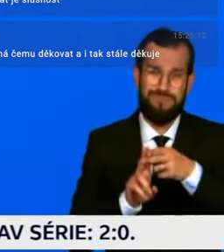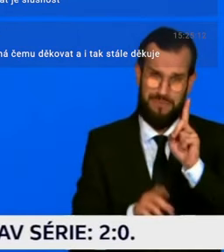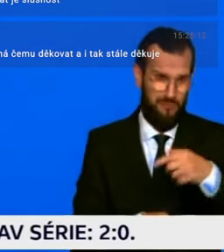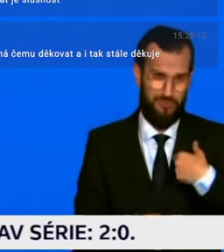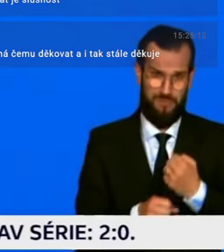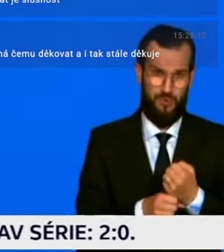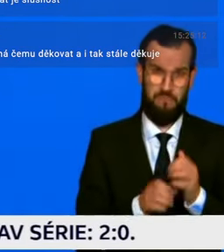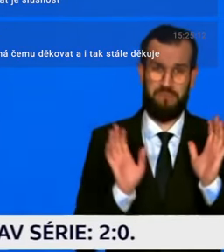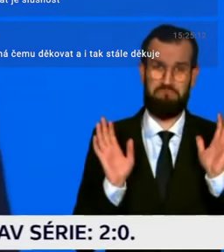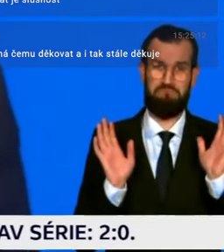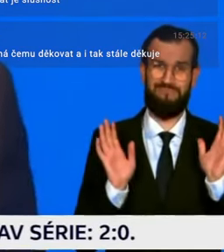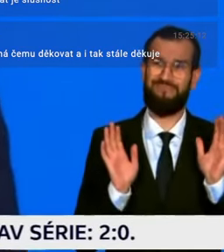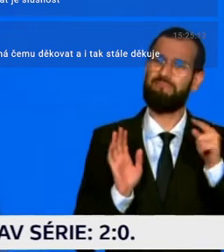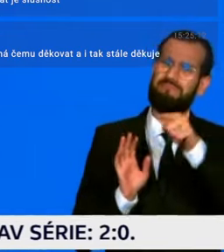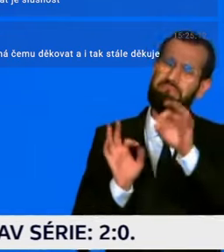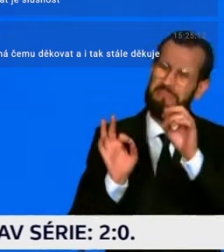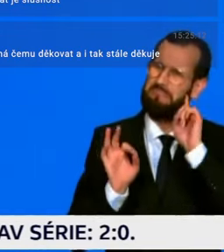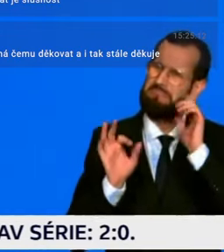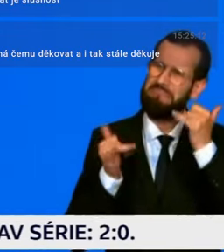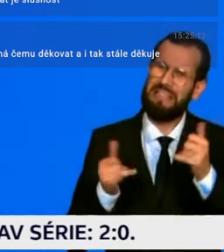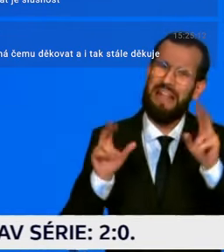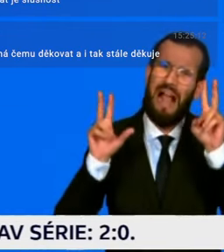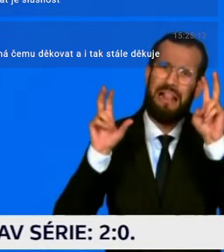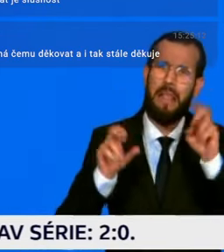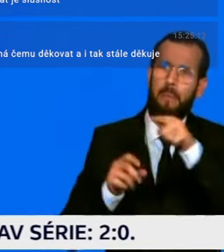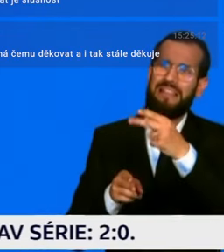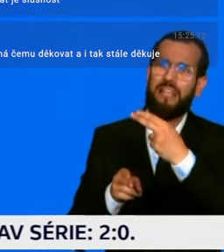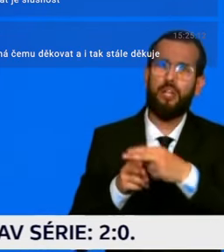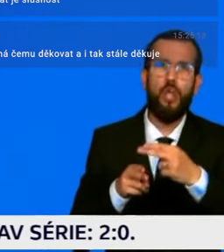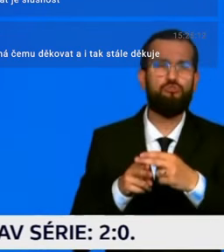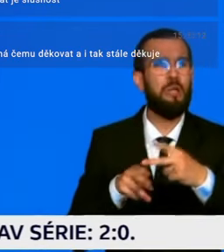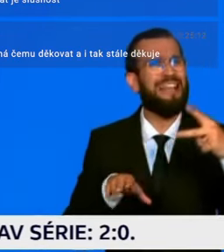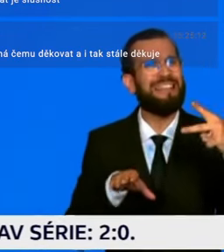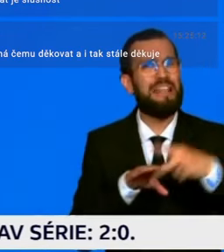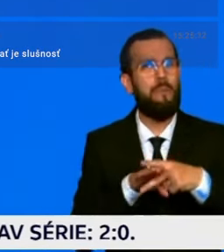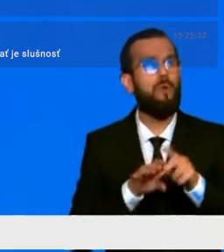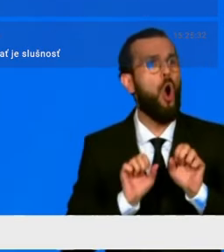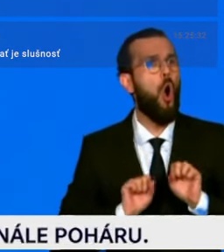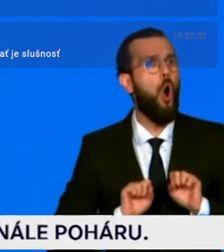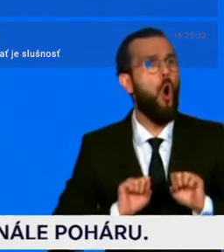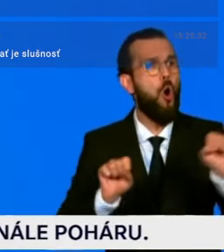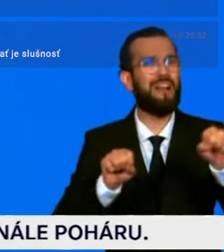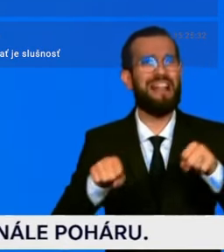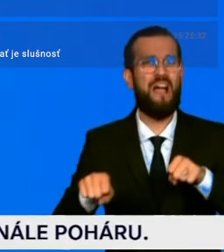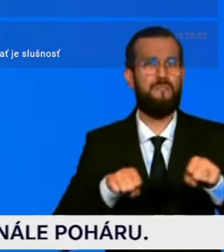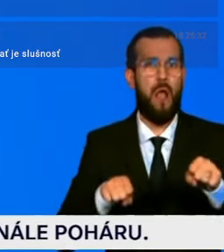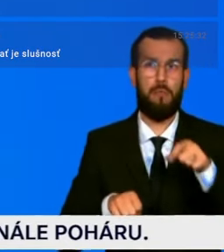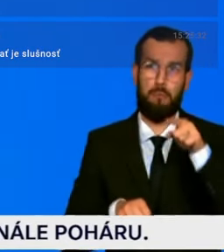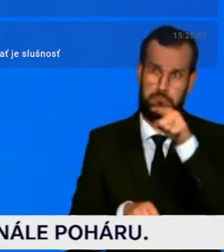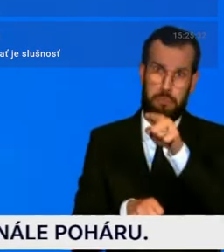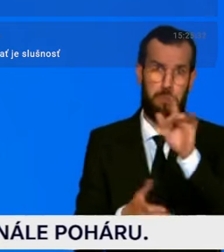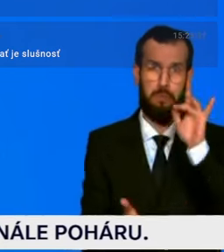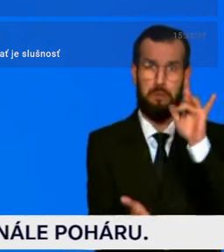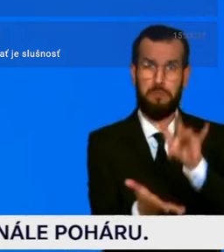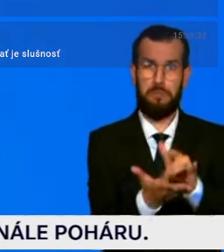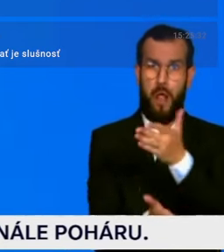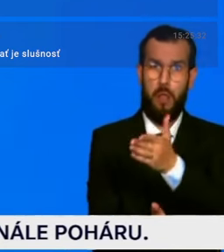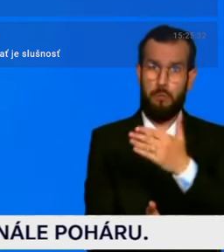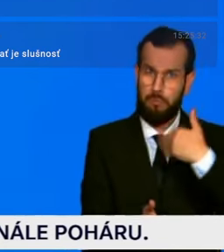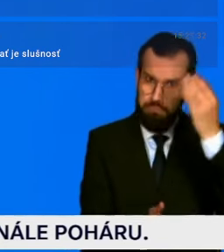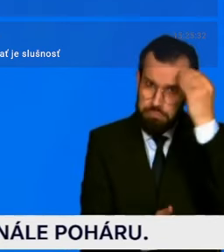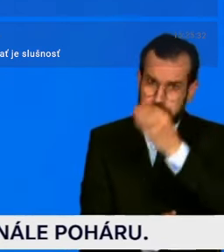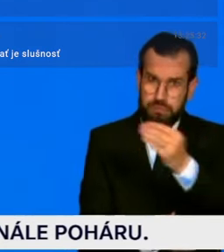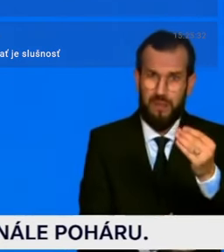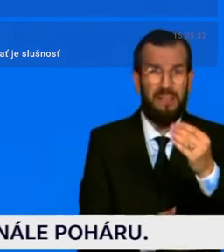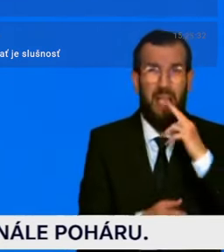pravdepodobne téma bola to akým spôsobom vy budete garantovať že budete chrániť vládu lebo toto je to posolstvo ktoré ste dali a ja